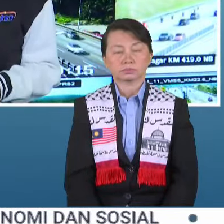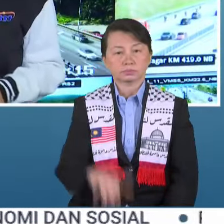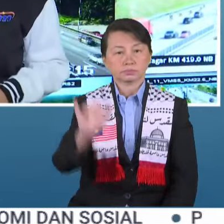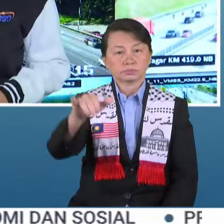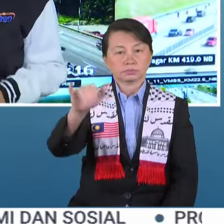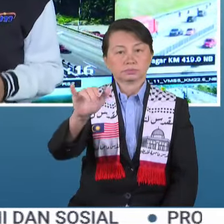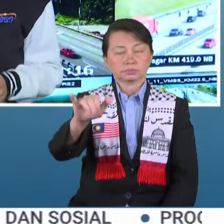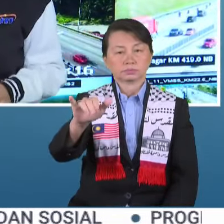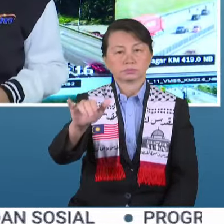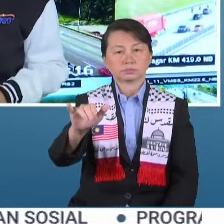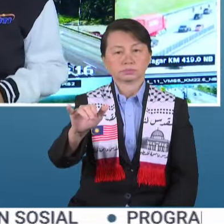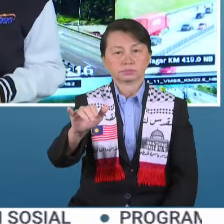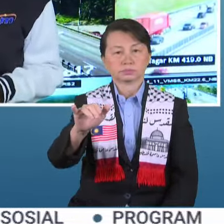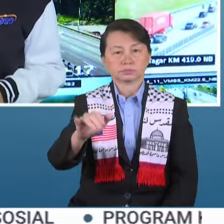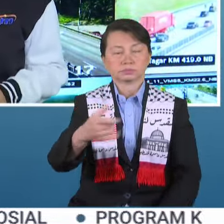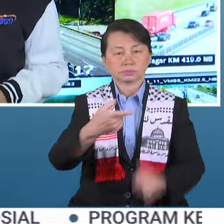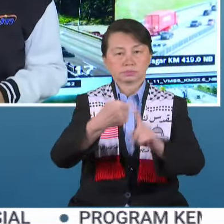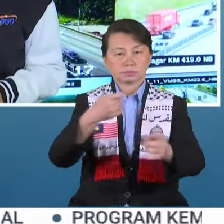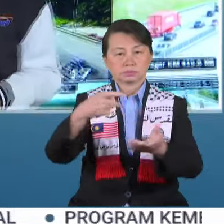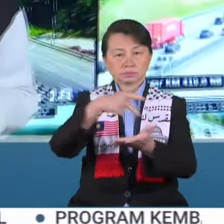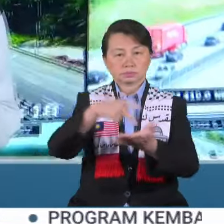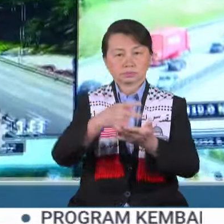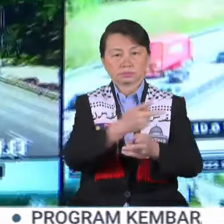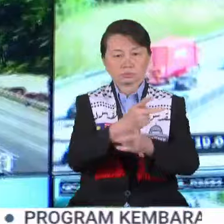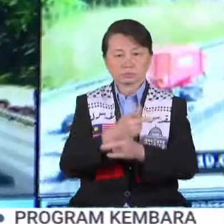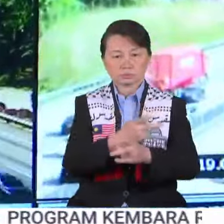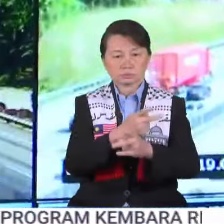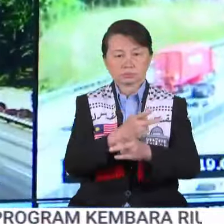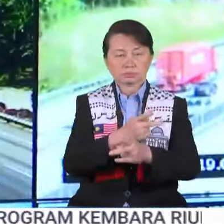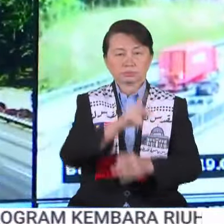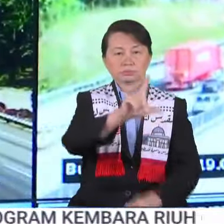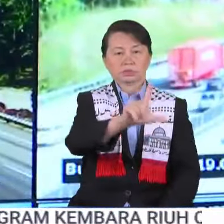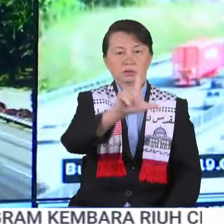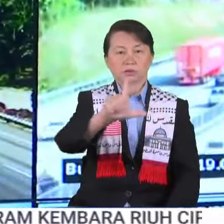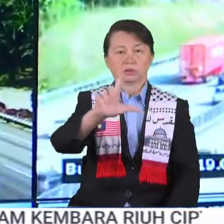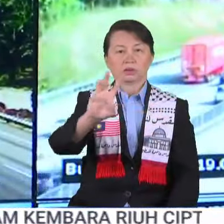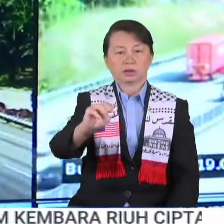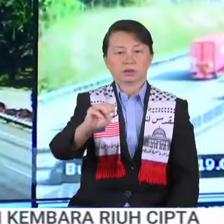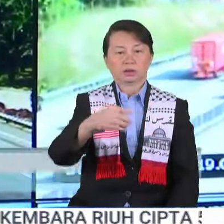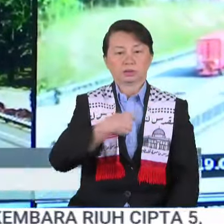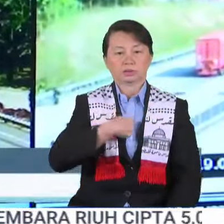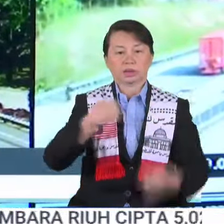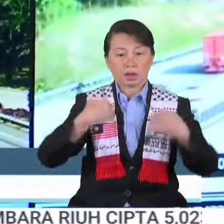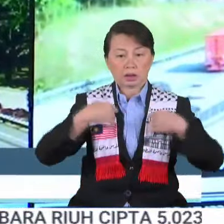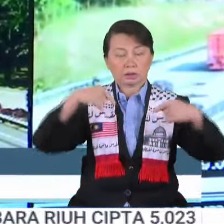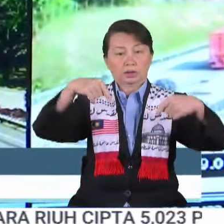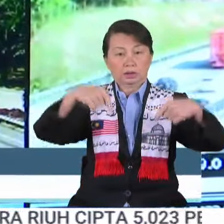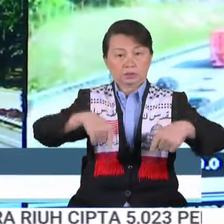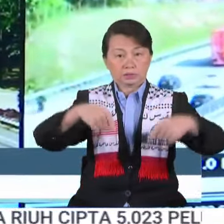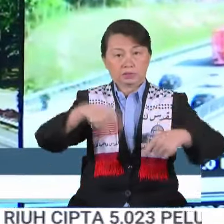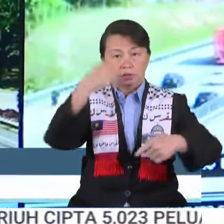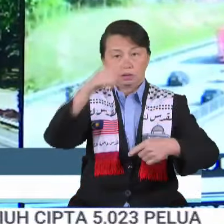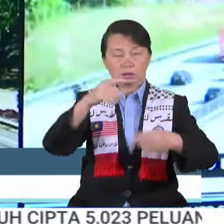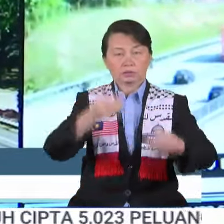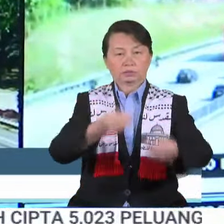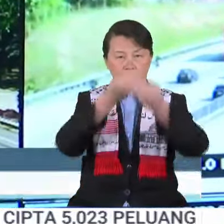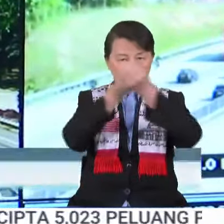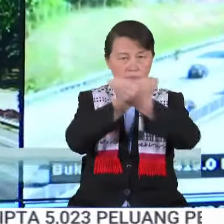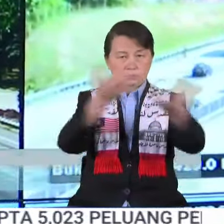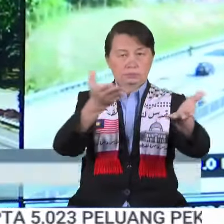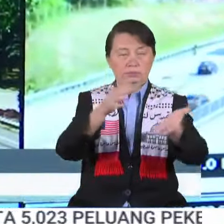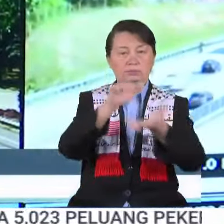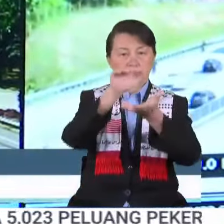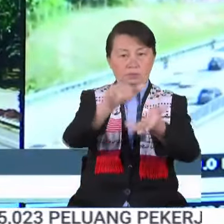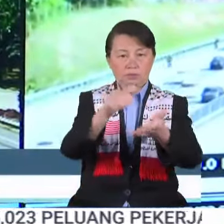Ya, Zahira, langsung dari Pusat Kawalan Trafik Lembaga Lebuh Raya Malaysia, saya kini berada di sini bagi menyampaikan kepada anda laporan